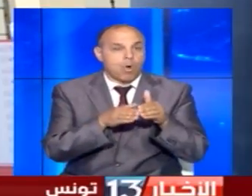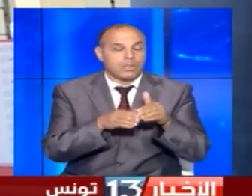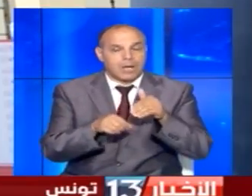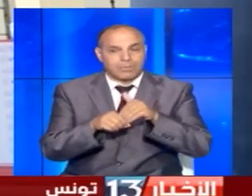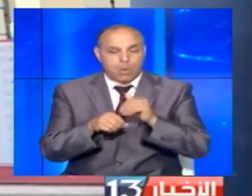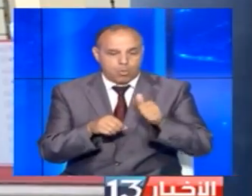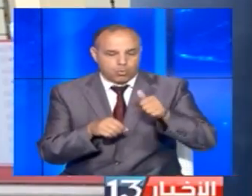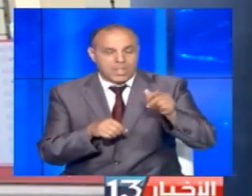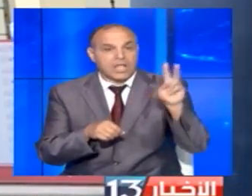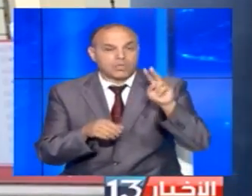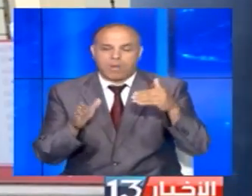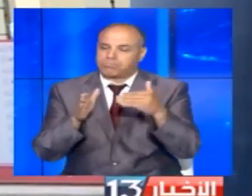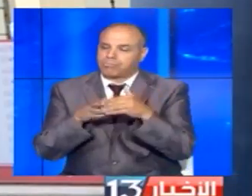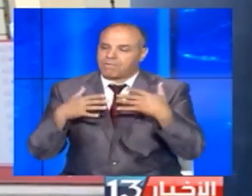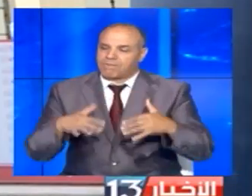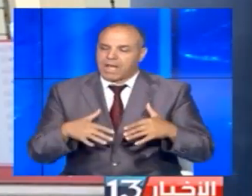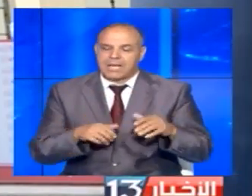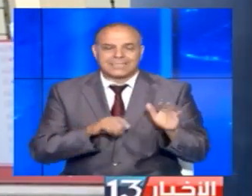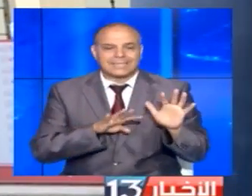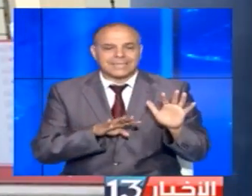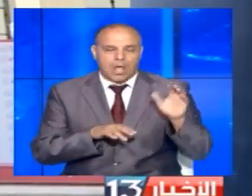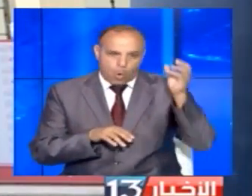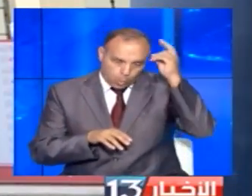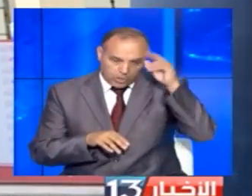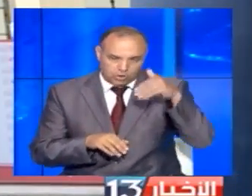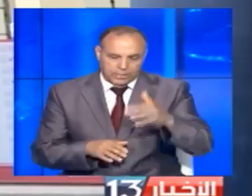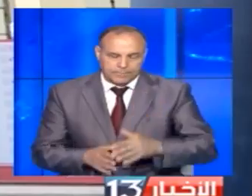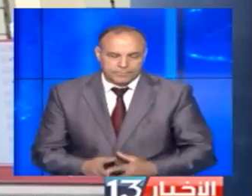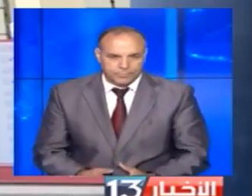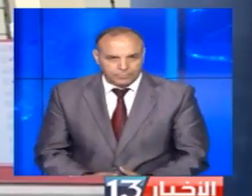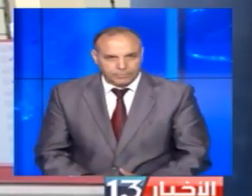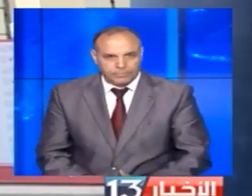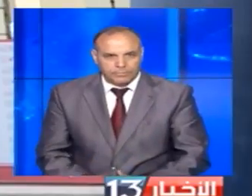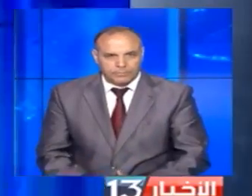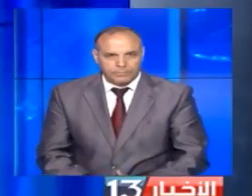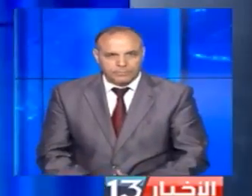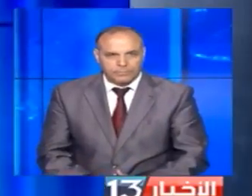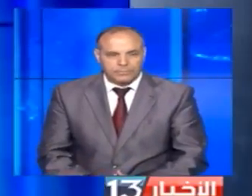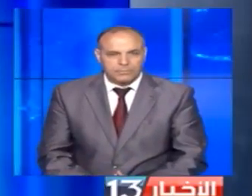بعد غد الجمعة 9 أوت.